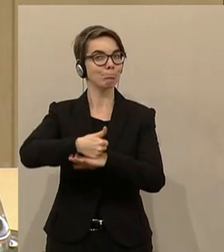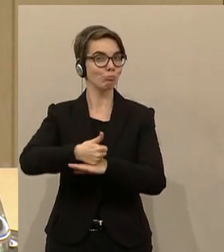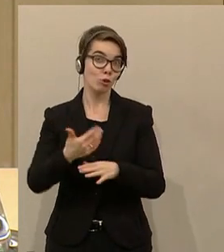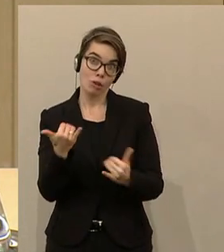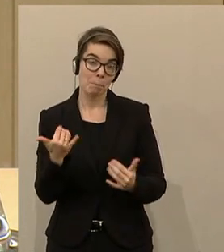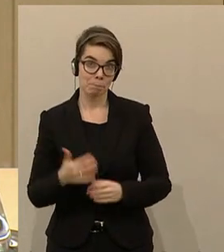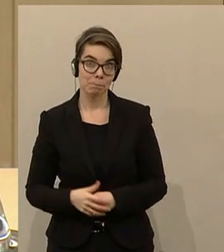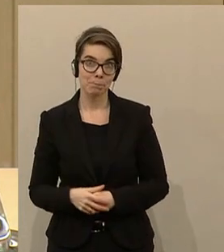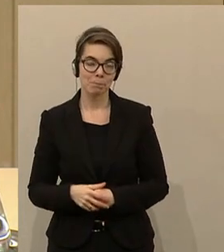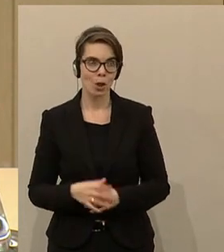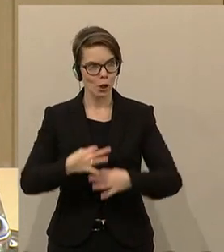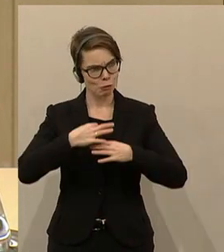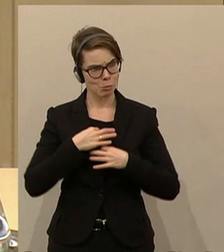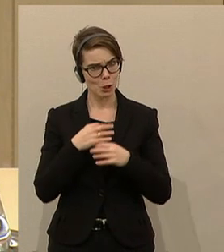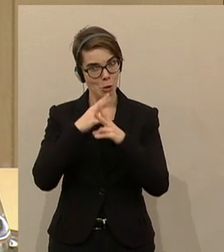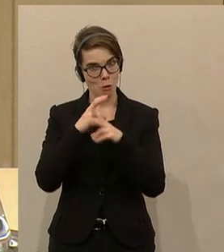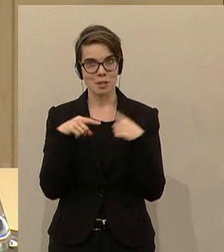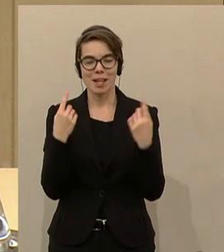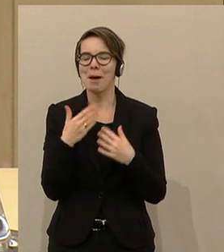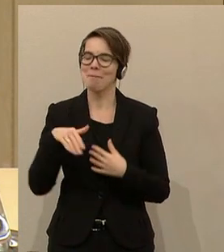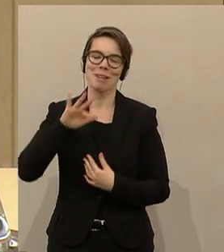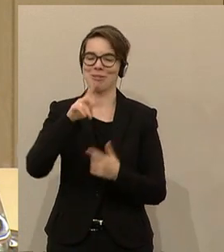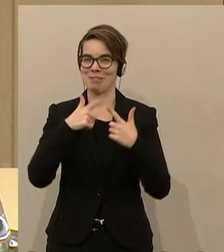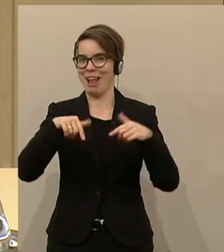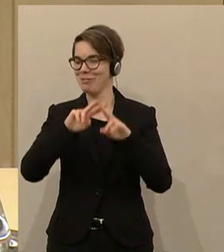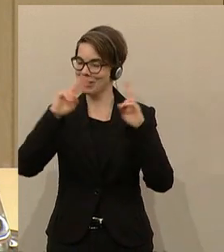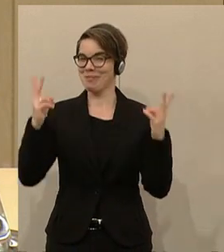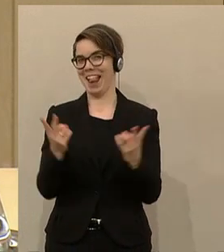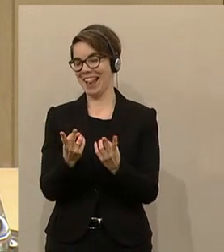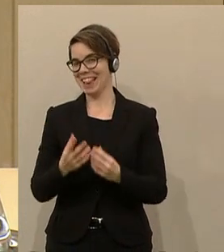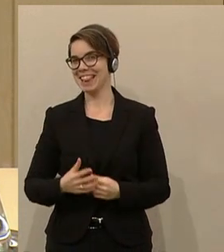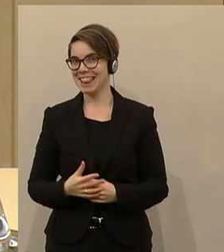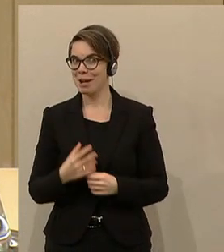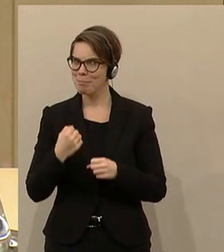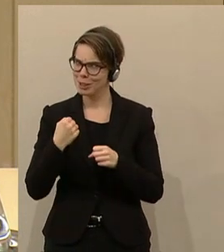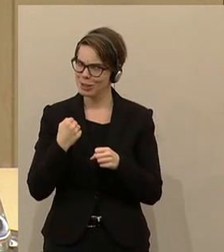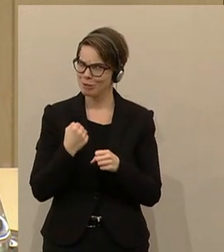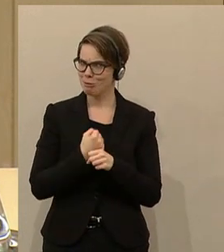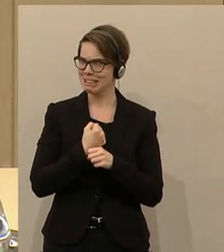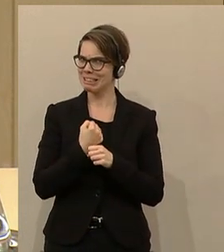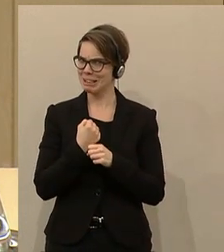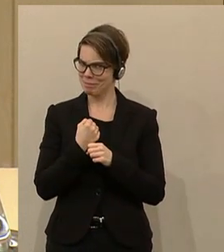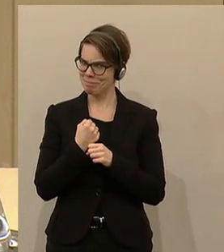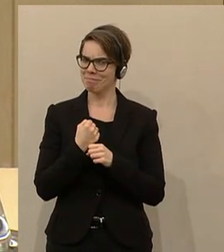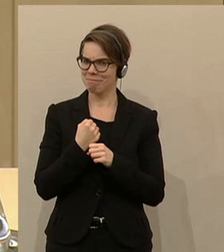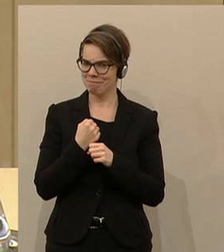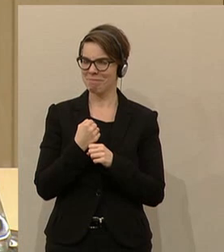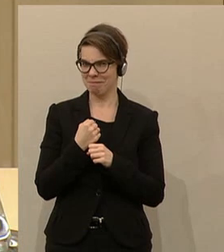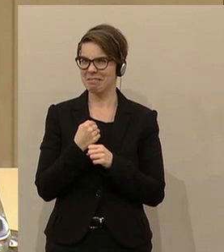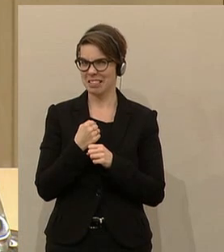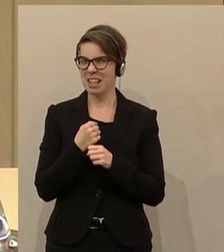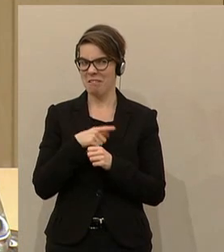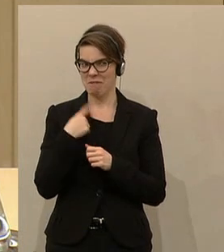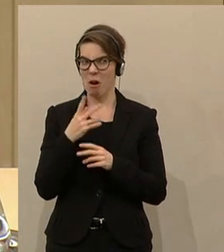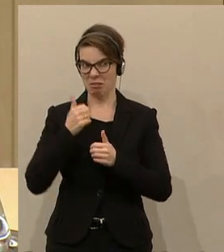Für mich ist unser Österreich das schönste Land der Welt. Und trotzdem macht aber vor uns der Wettbewerb auch nicht